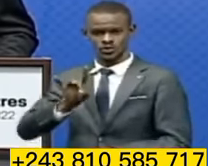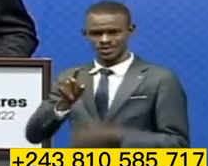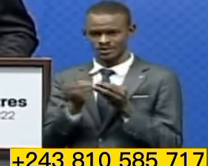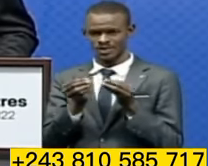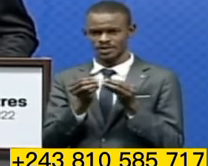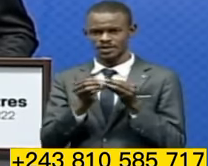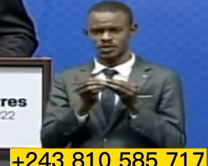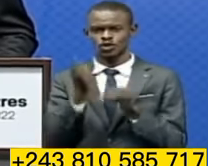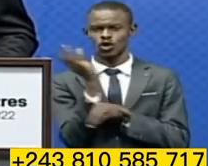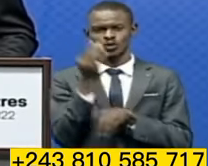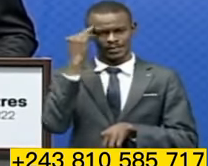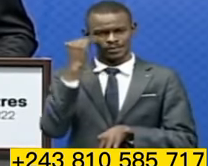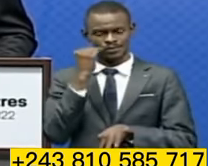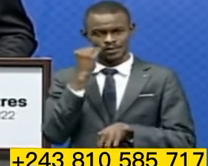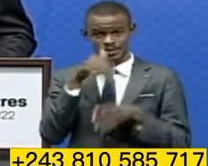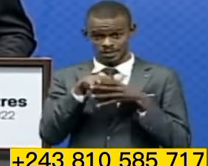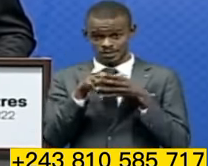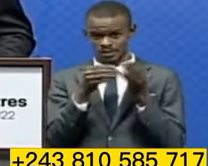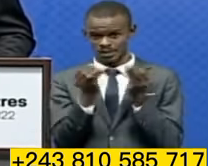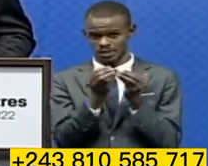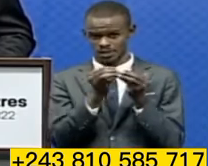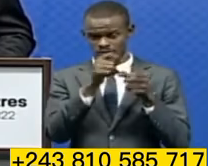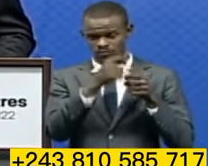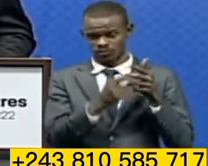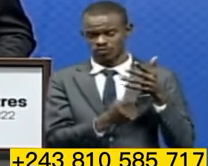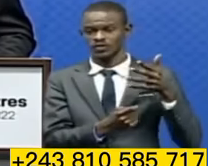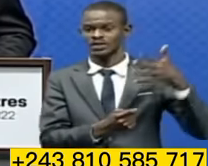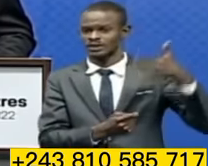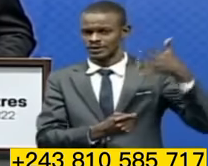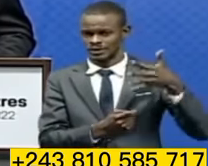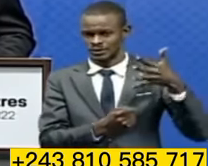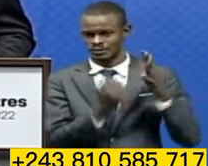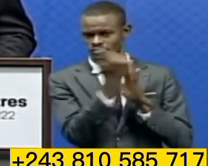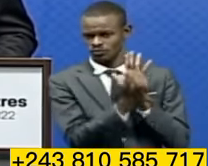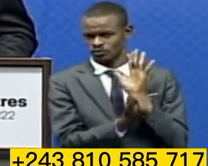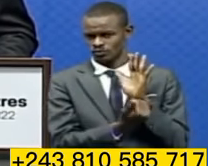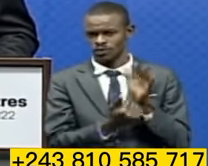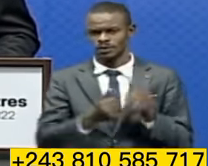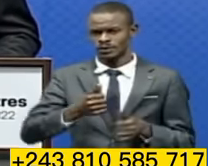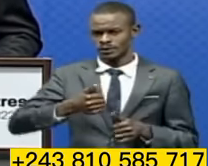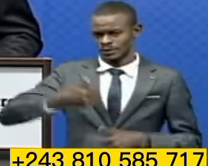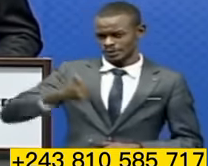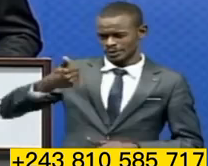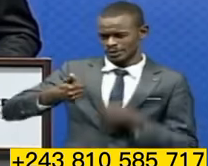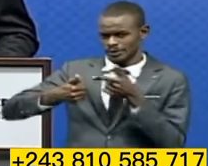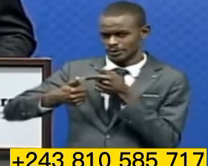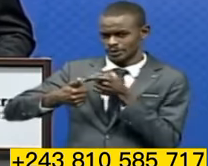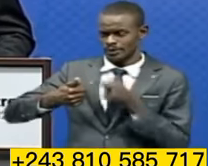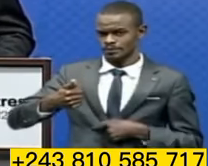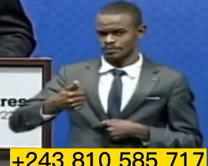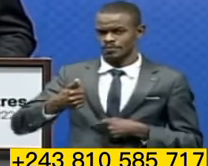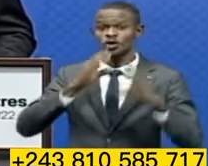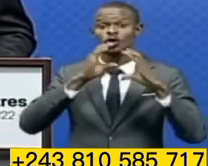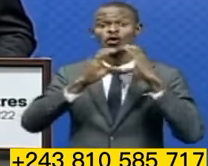ministres. 5 points étaient inscrits à l'ordre du jour, à savoir 1. Communication du président de